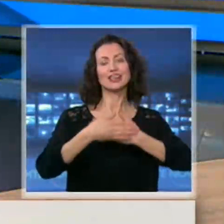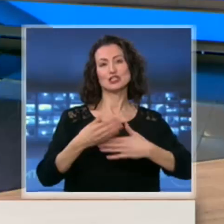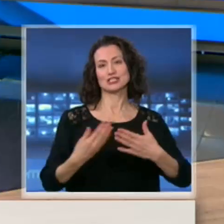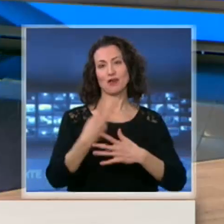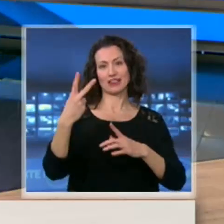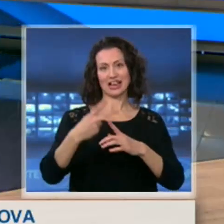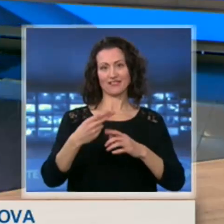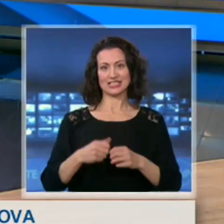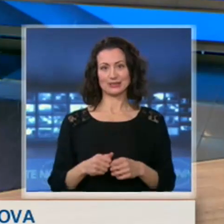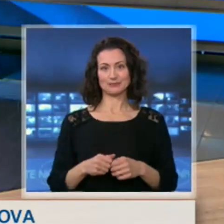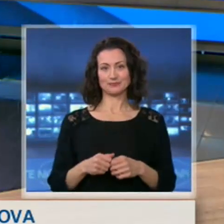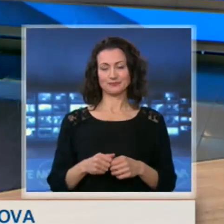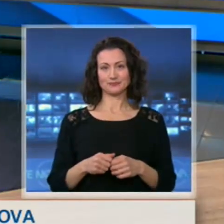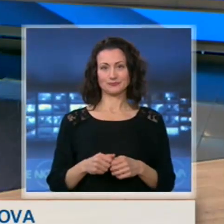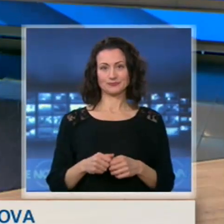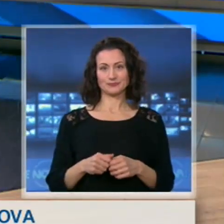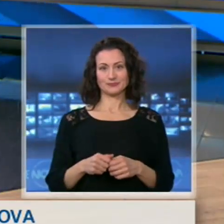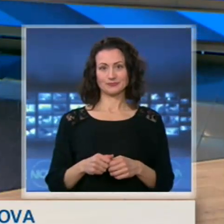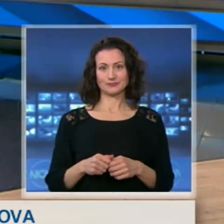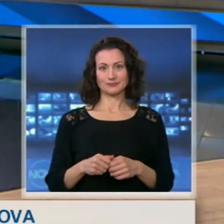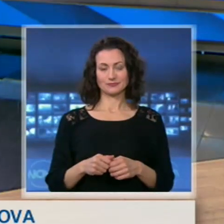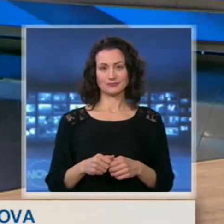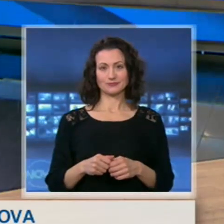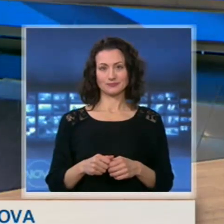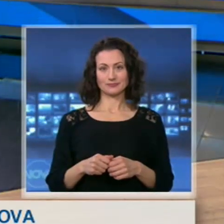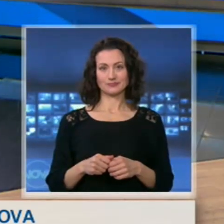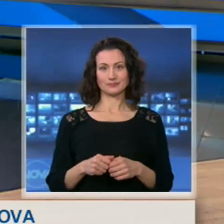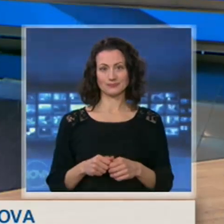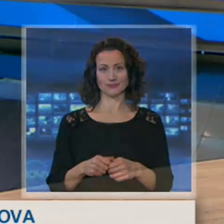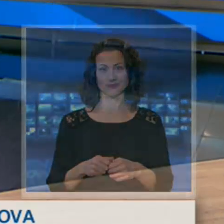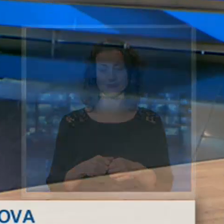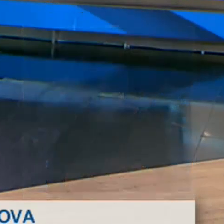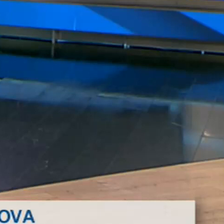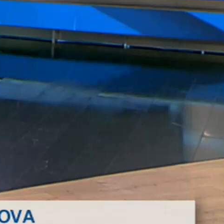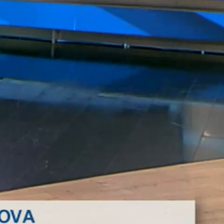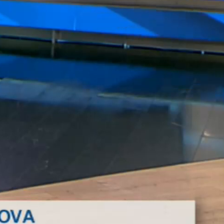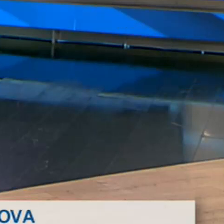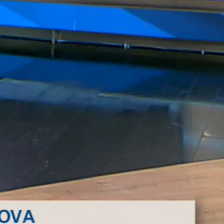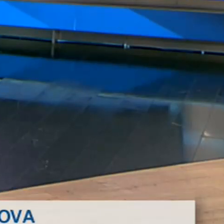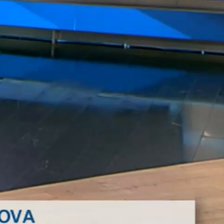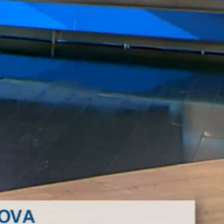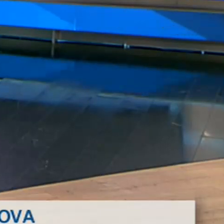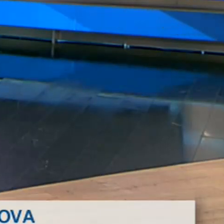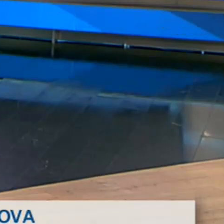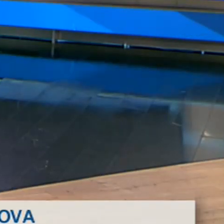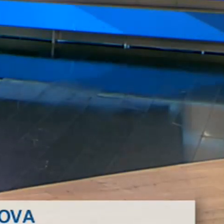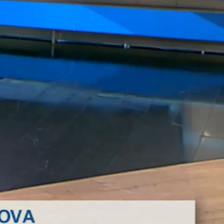Какво още ще се случи? Късните новини в 23. С Даниела Тенчева